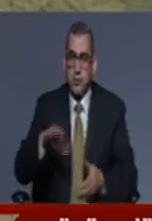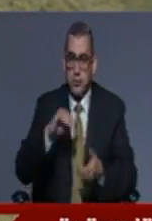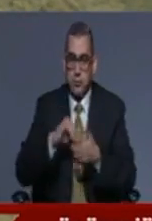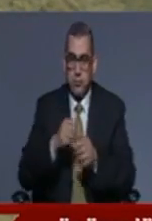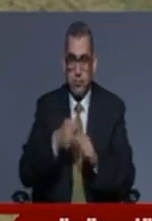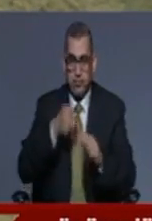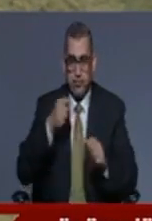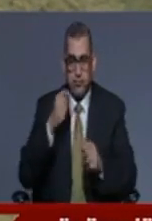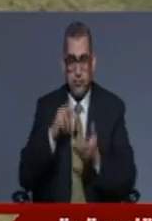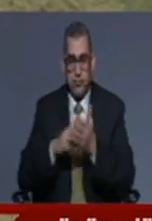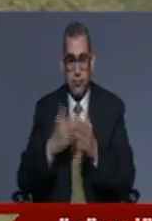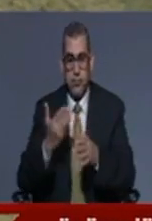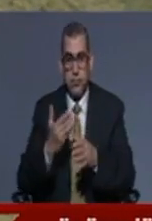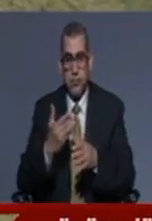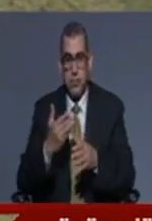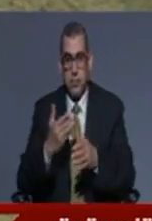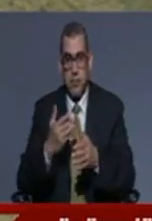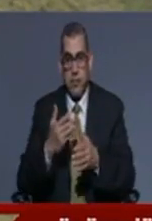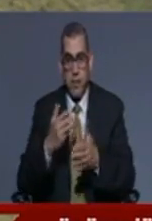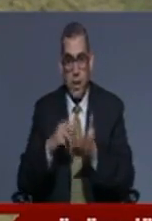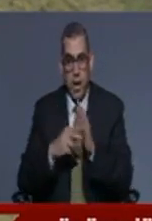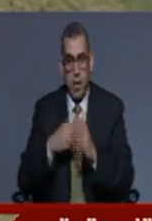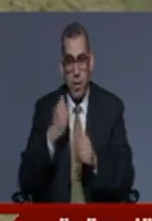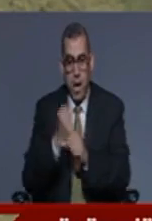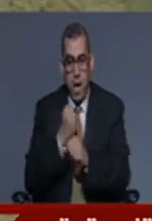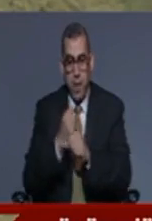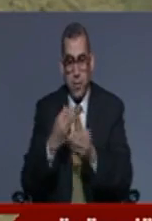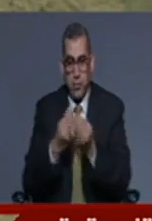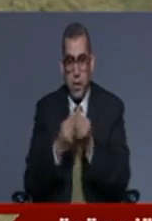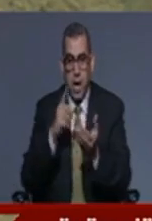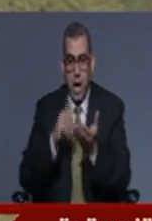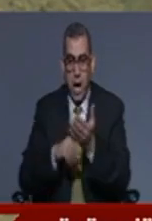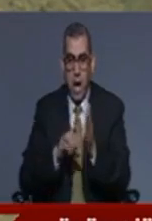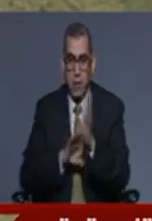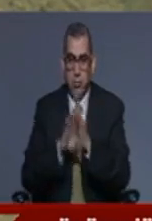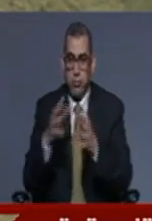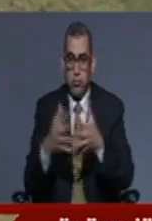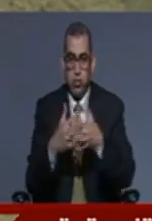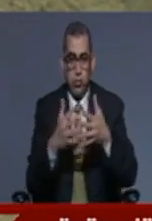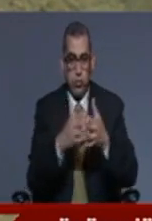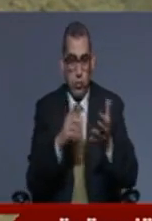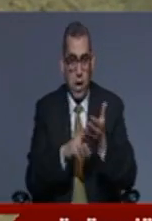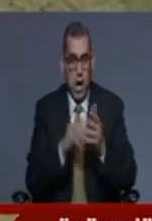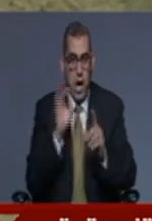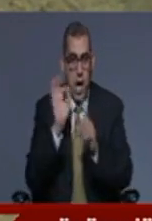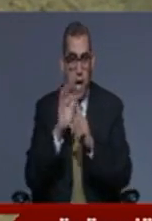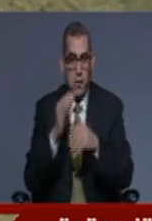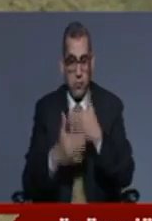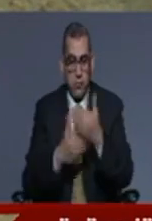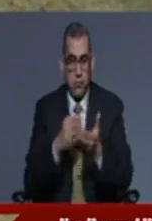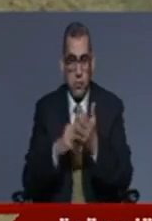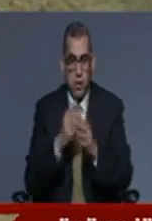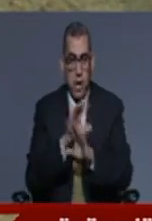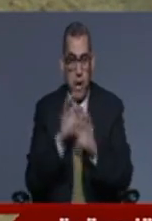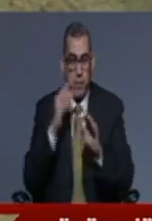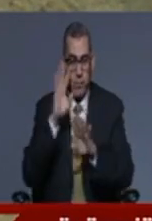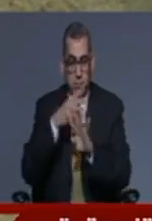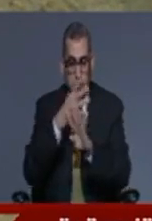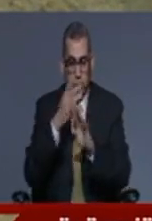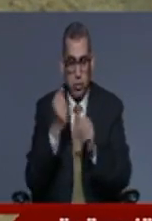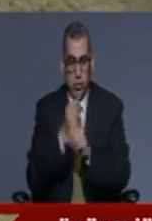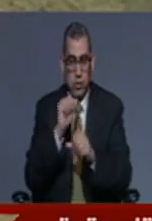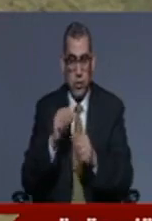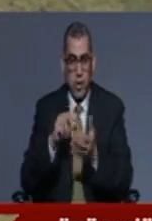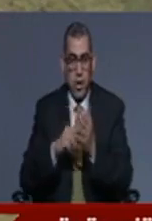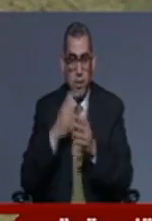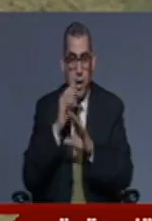تبذلونه لإحراز تقدم في العمل الأفريقي المشترك، وهذا هو ما تدور حوله أجندة